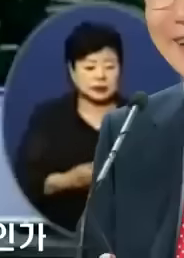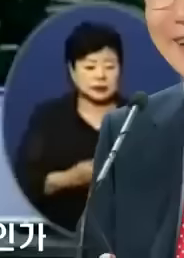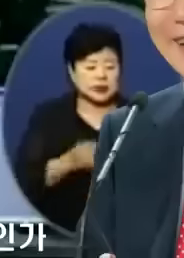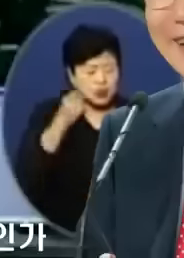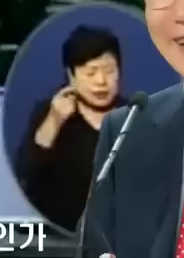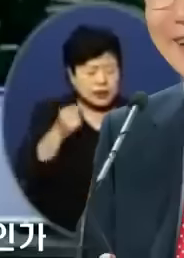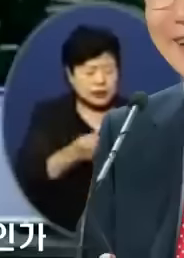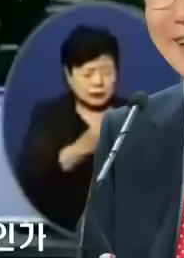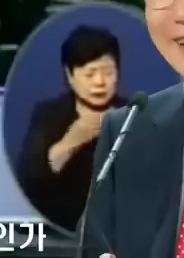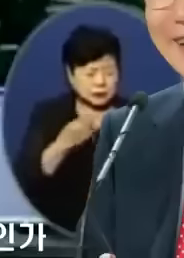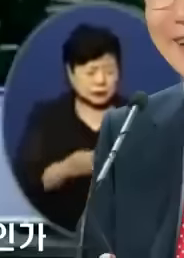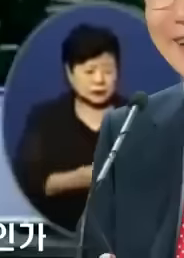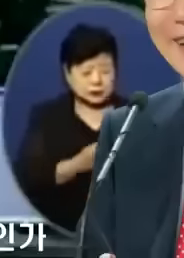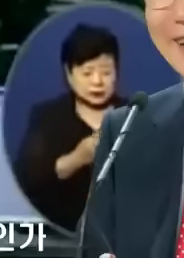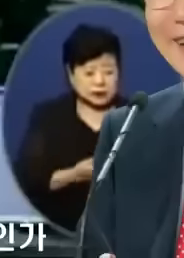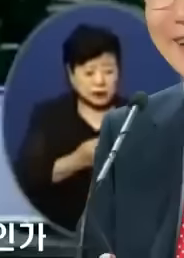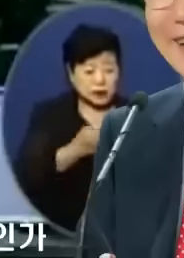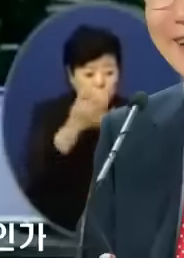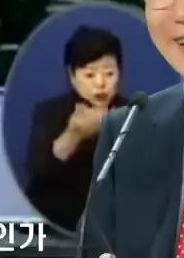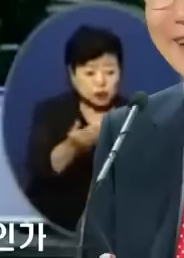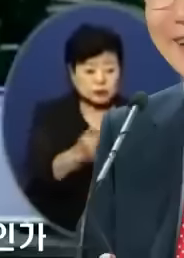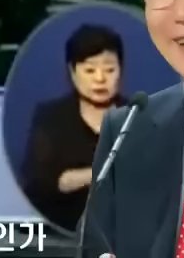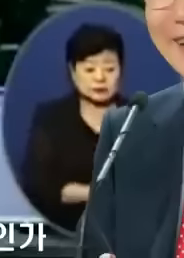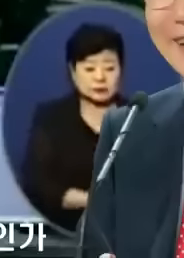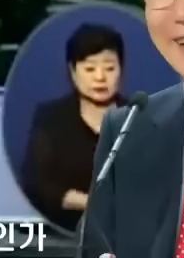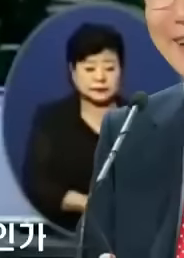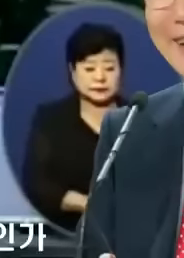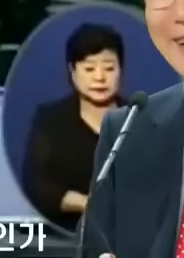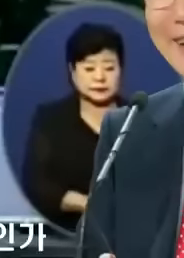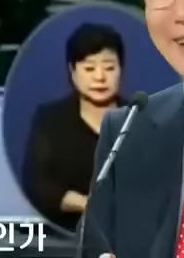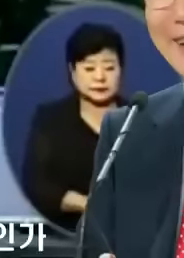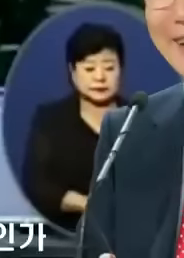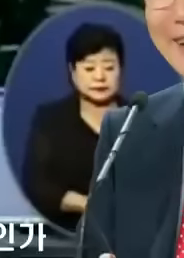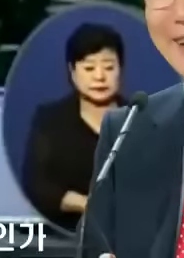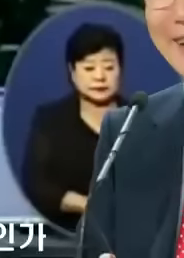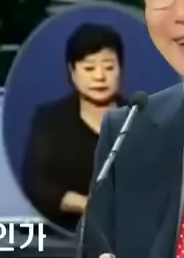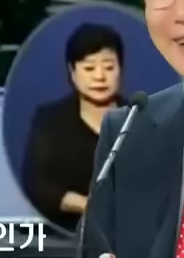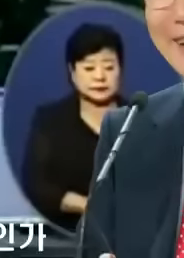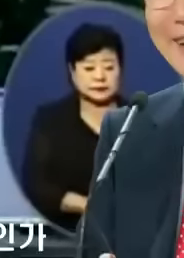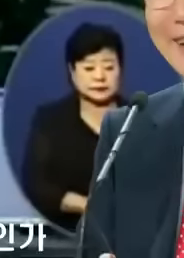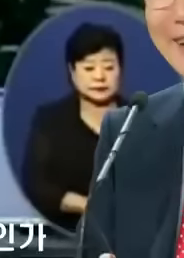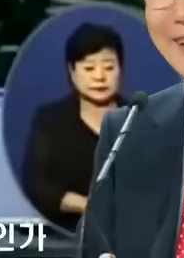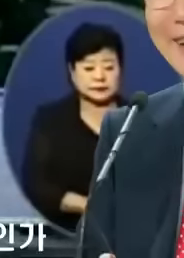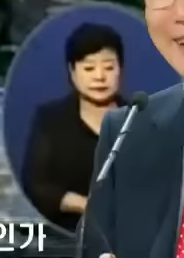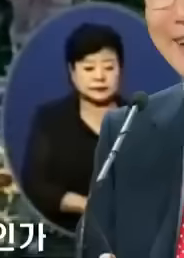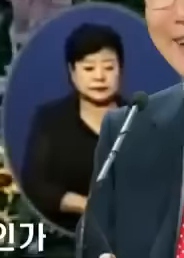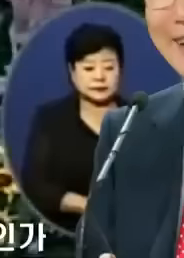가장 위대한 사도가 되도록 만들어 주셨다고 말한 것입니다. 그는